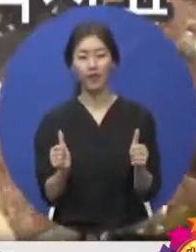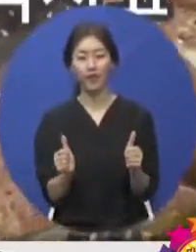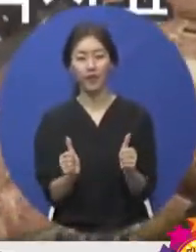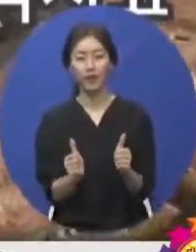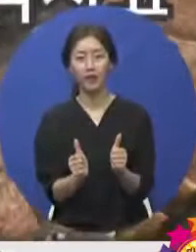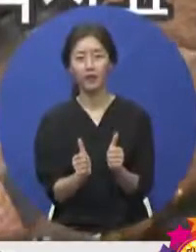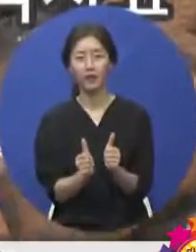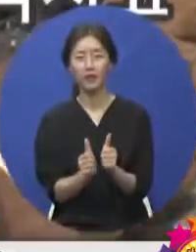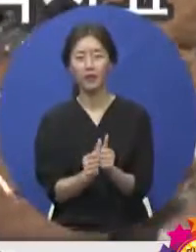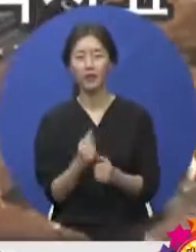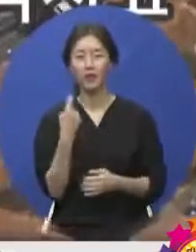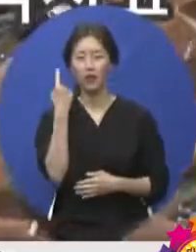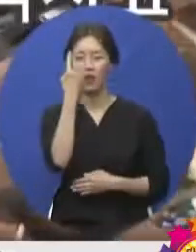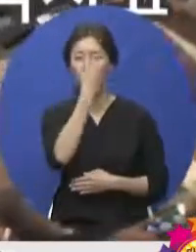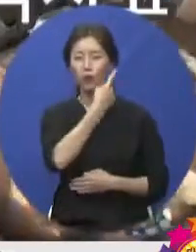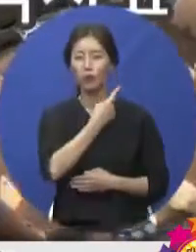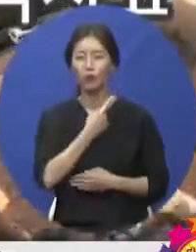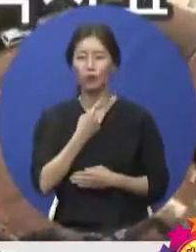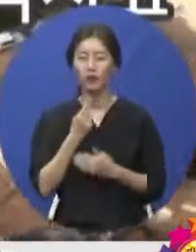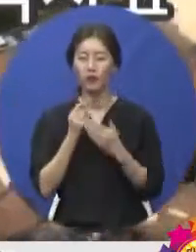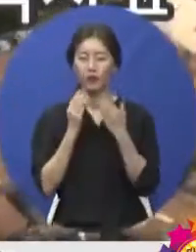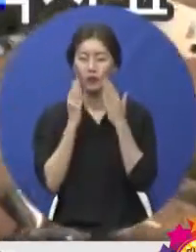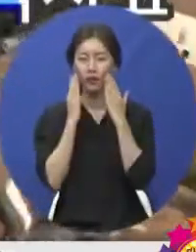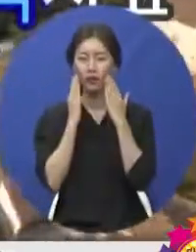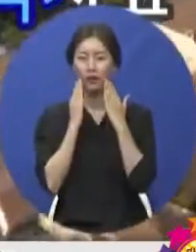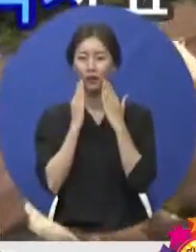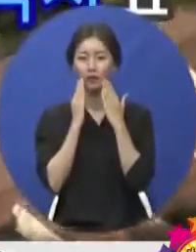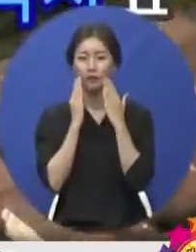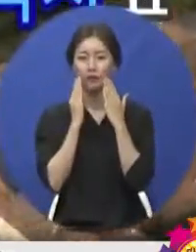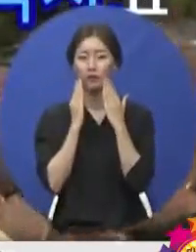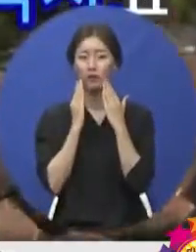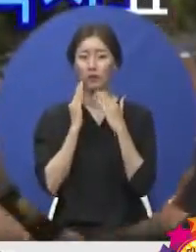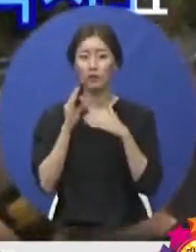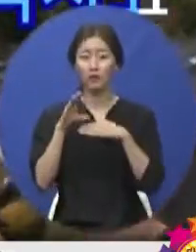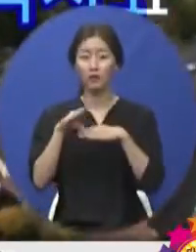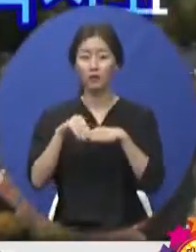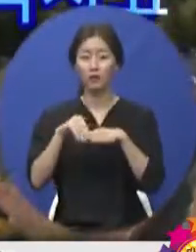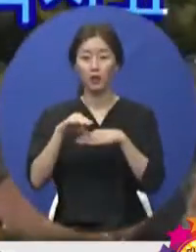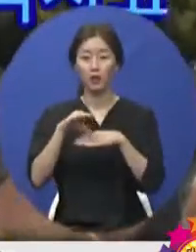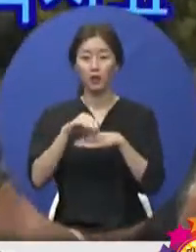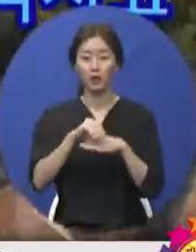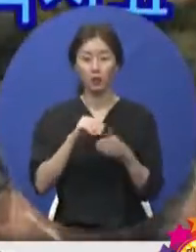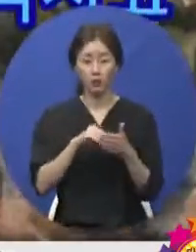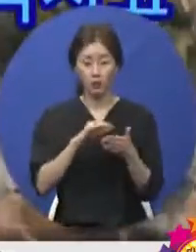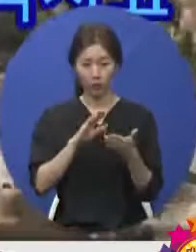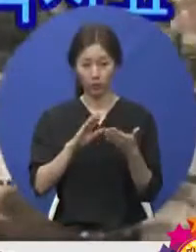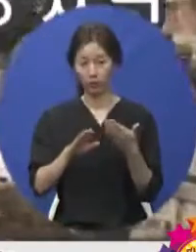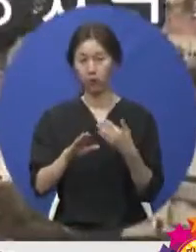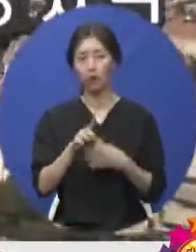사나이 두 뺨을 흠뻑 젖히고